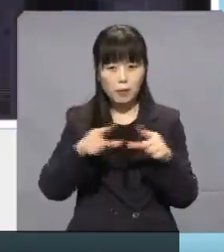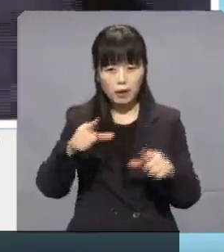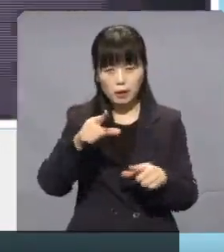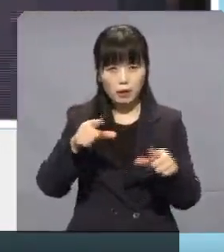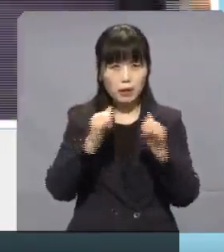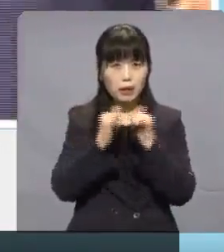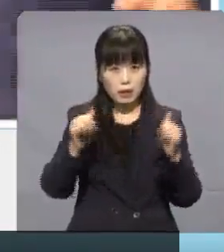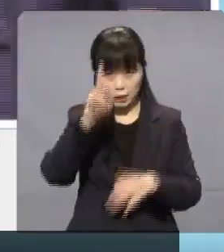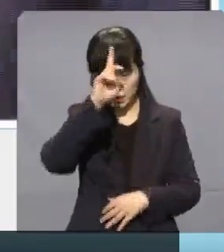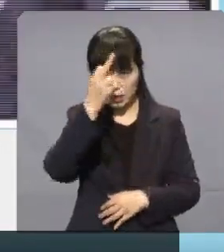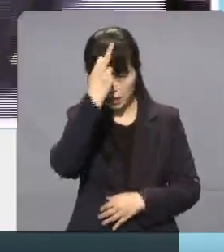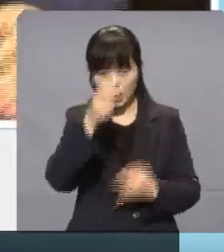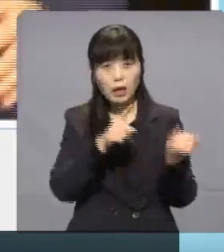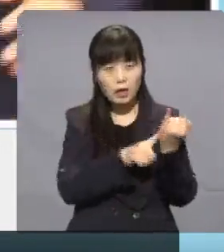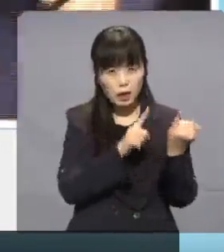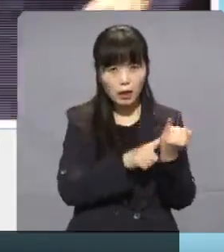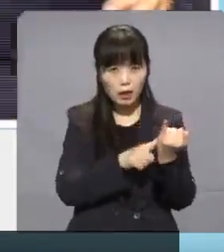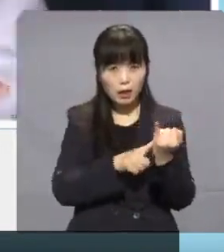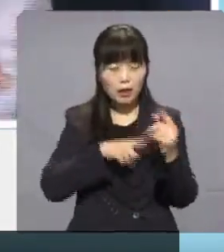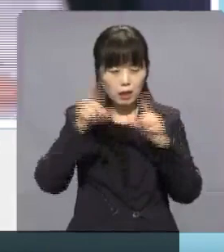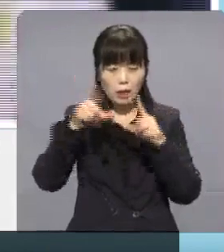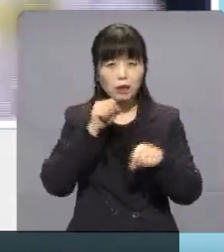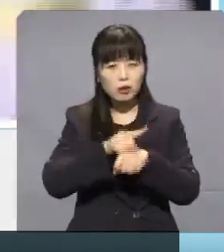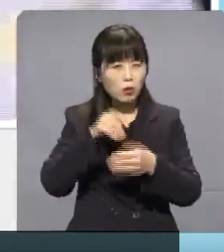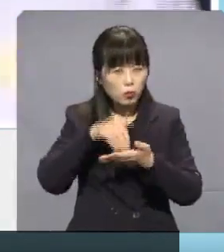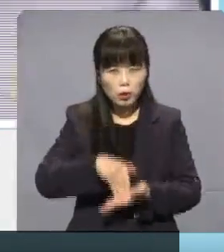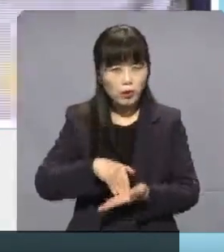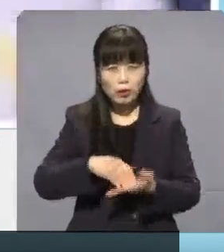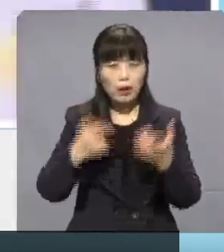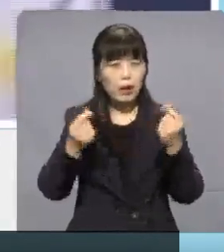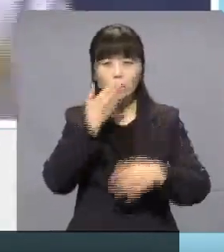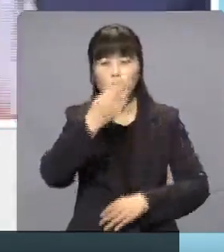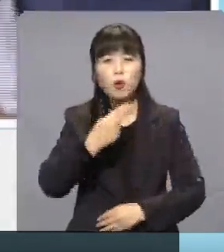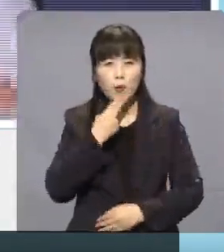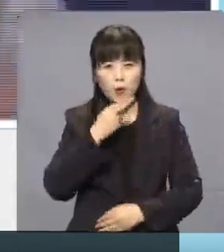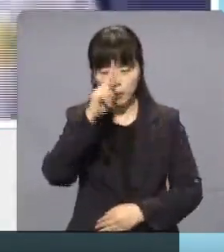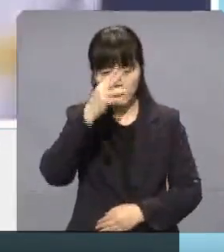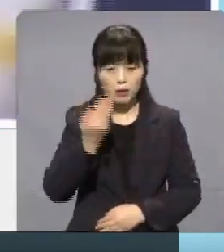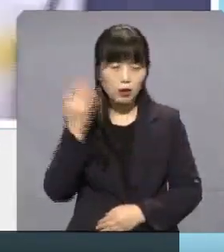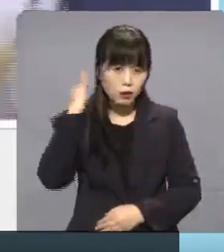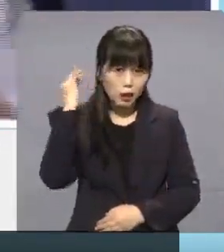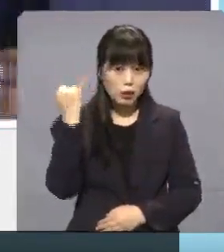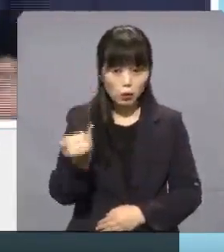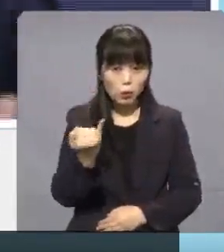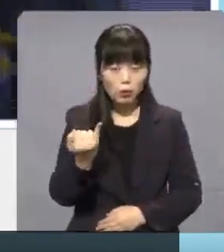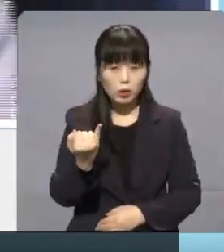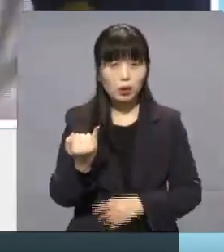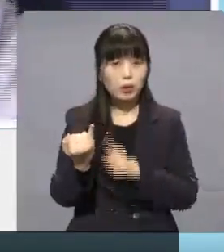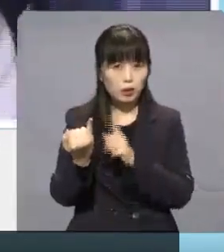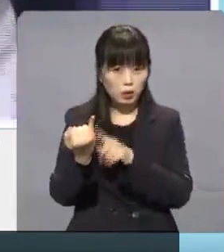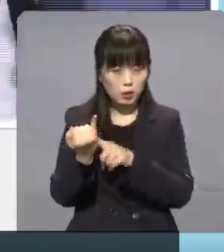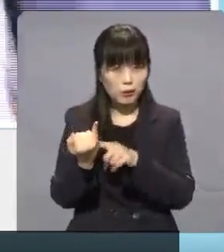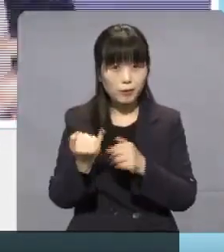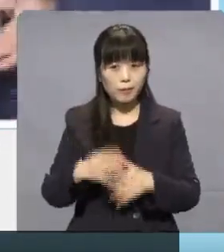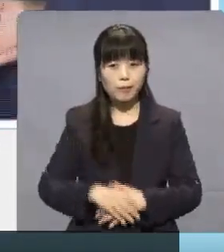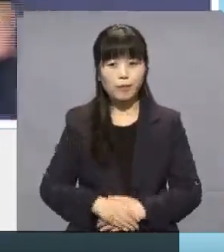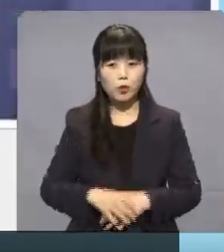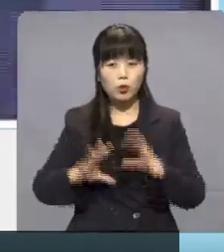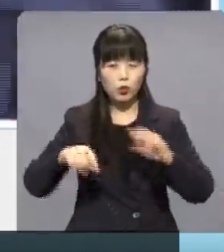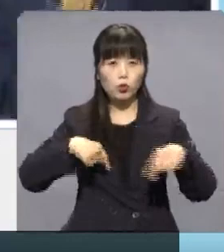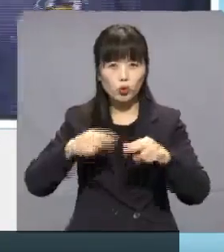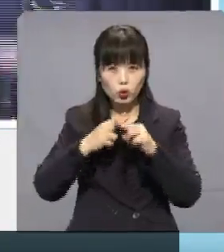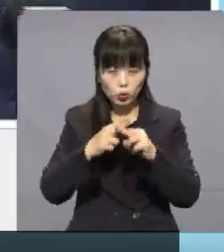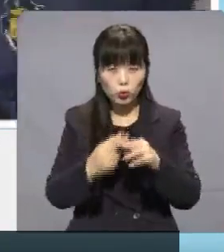최서원은 무게감에서나 상징성에서나 같을 수가 없습니다. 박근혜 전 대통령은 어쨌든 뭐그